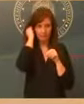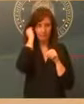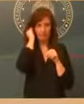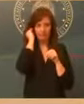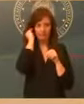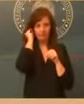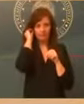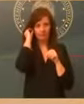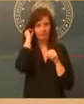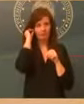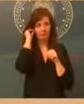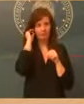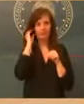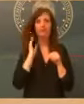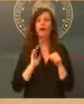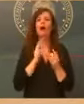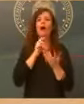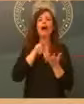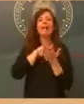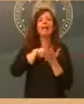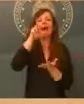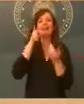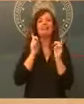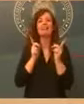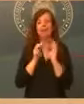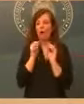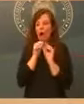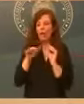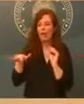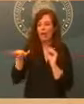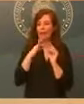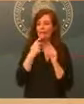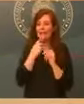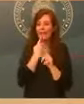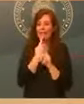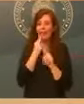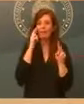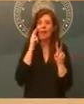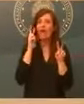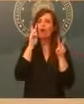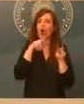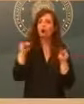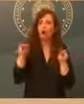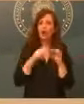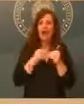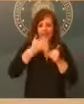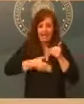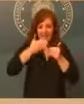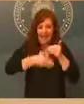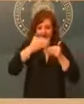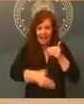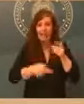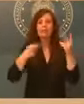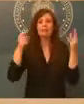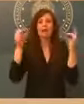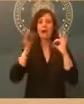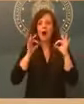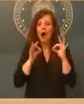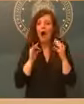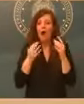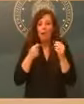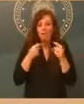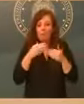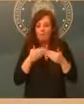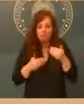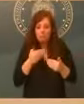da parte di chi dovrà controllare che queste scadenze vengano rispettate considerando che c'è luglio e